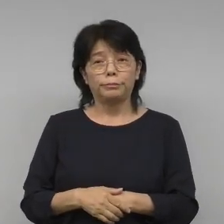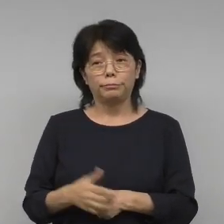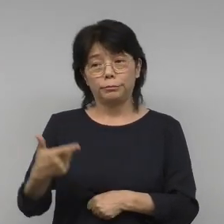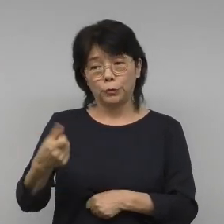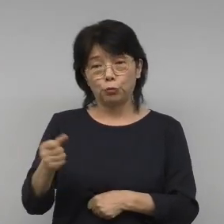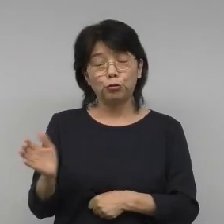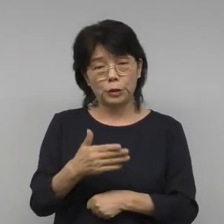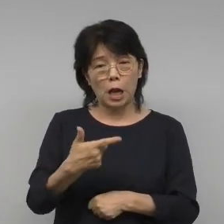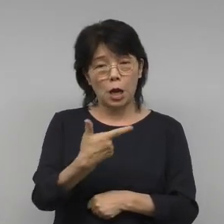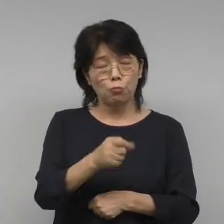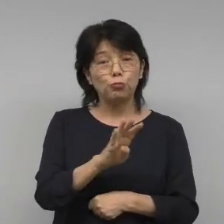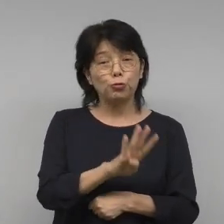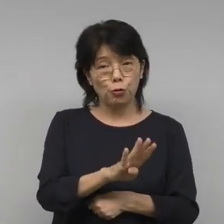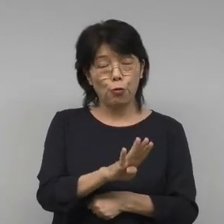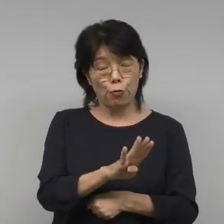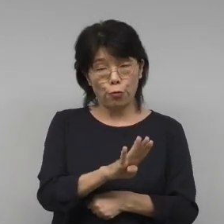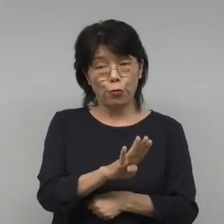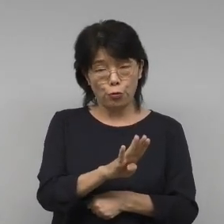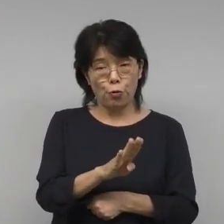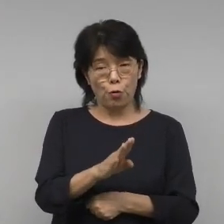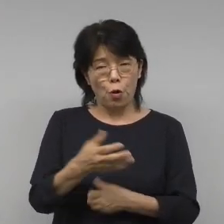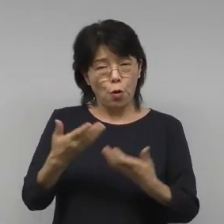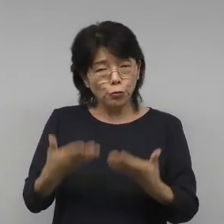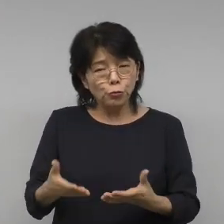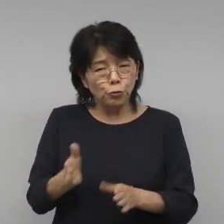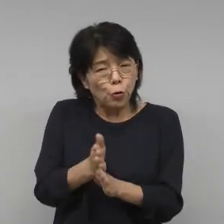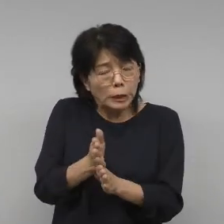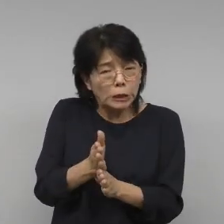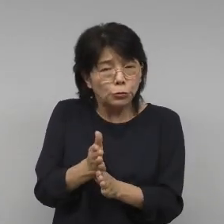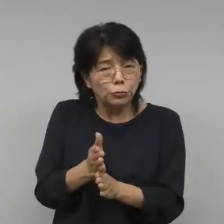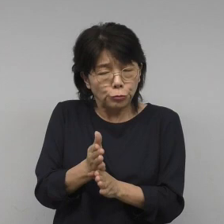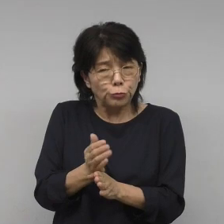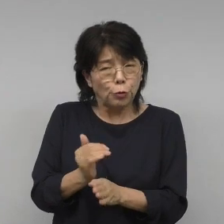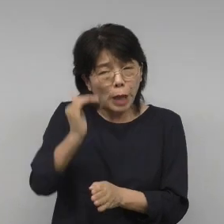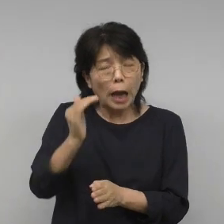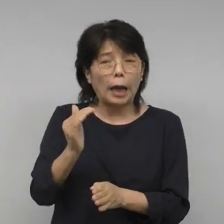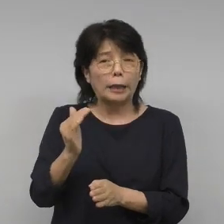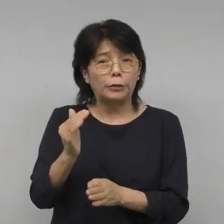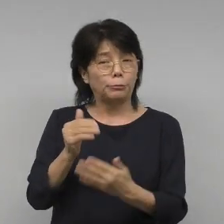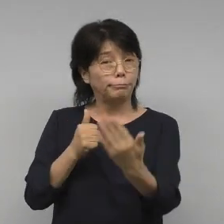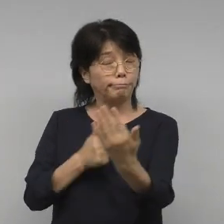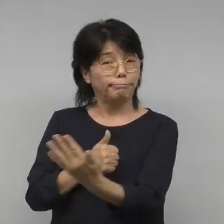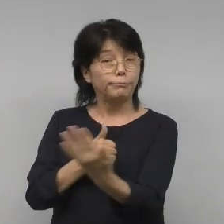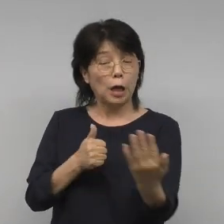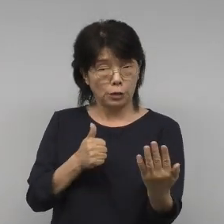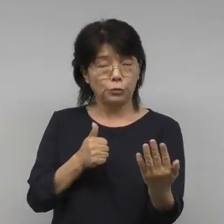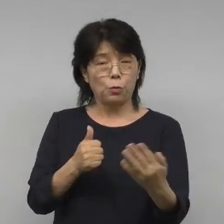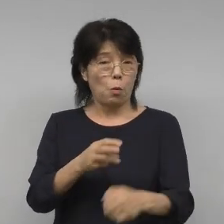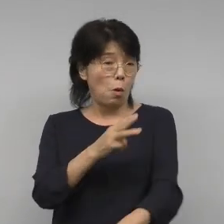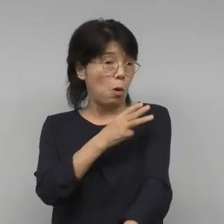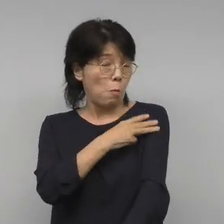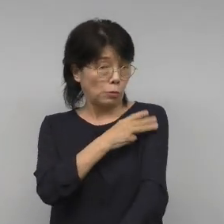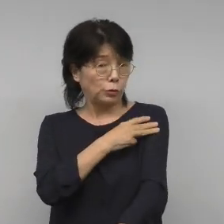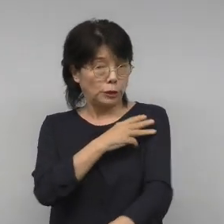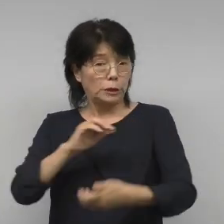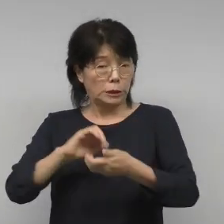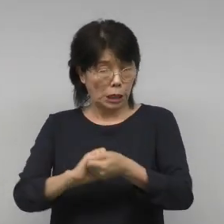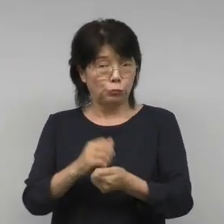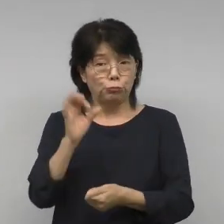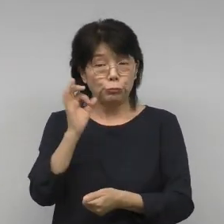60から64歳までの方の重症化リスクの高い方へのワクチンの定期接種費